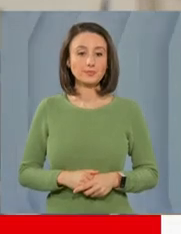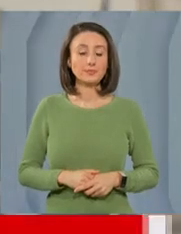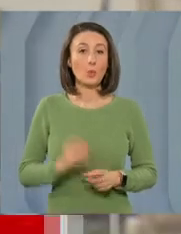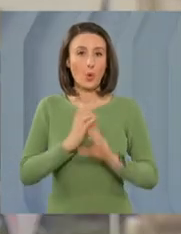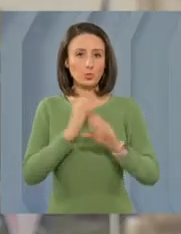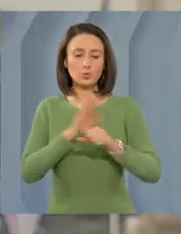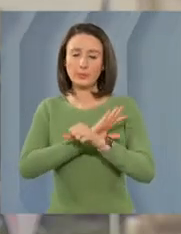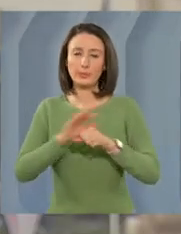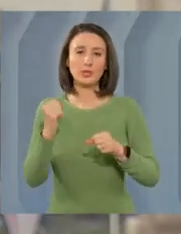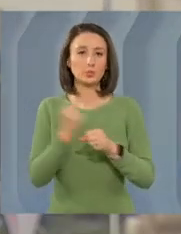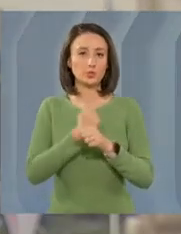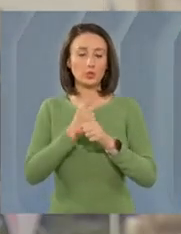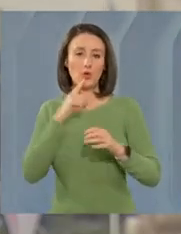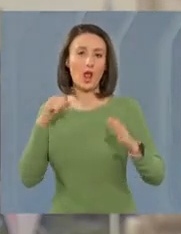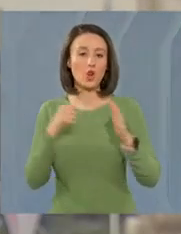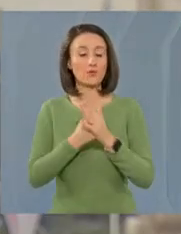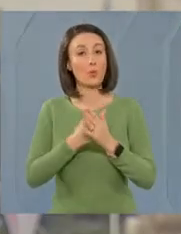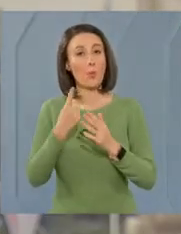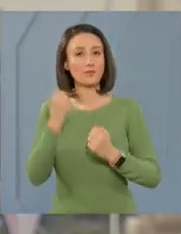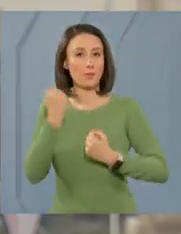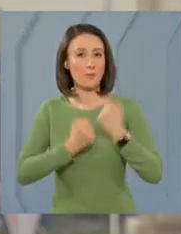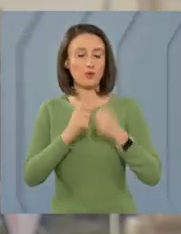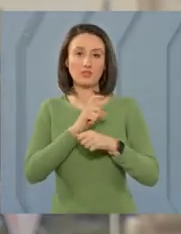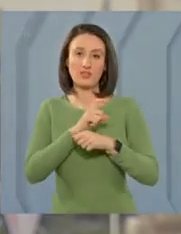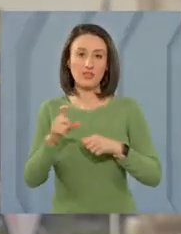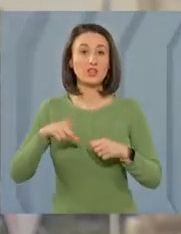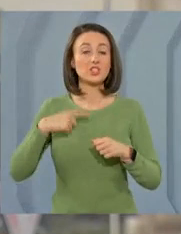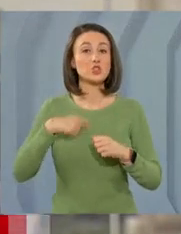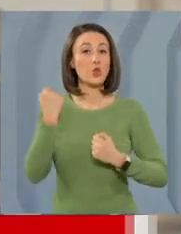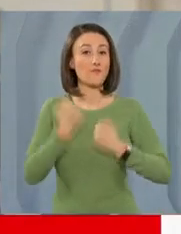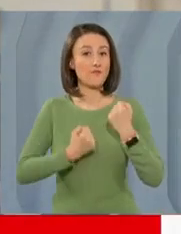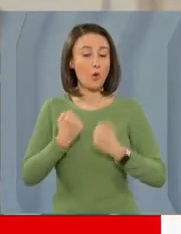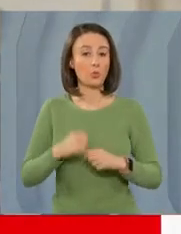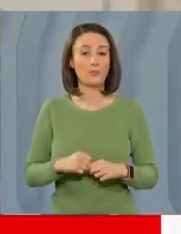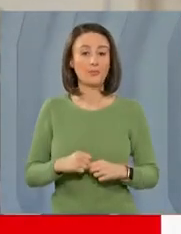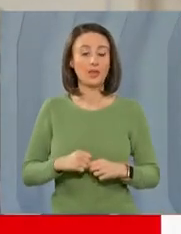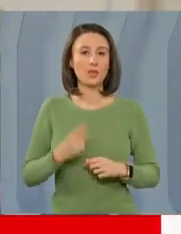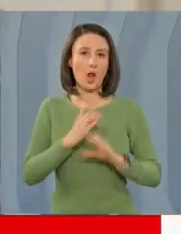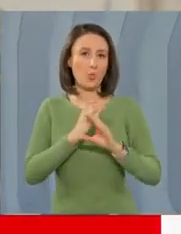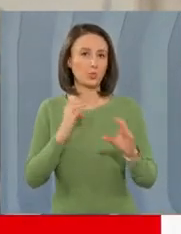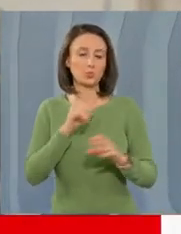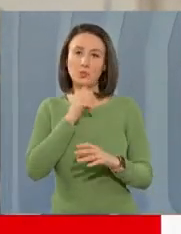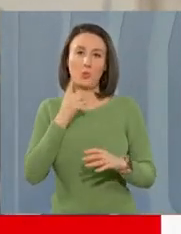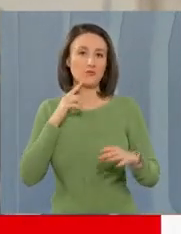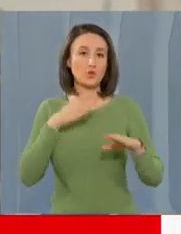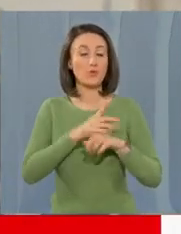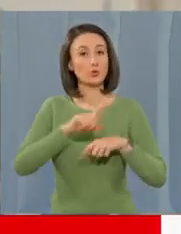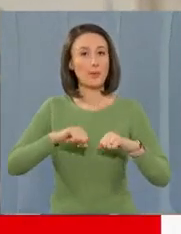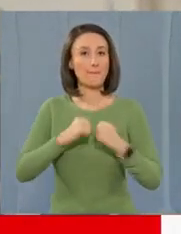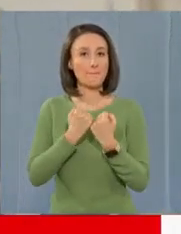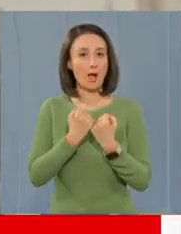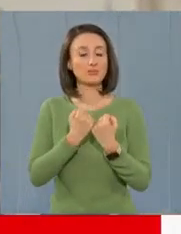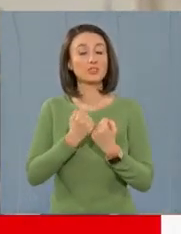Un autobuz plin cu muncitori a intrat în coliziune cu un autoturism. De vină ar fi șoferul acestuia din urmă. Din autobuz nimeni nu a fost rănit în urma impactului,